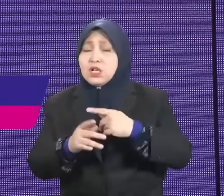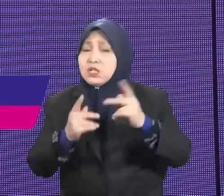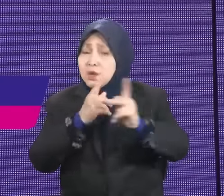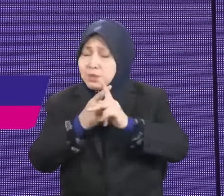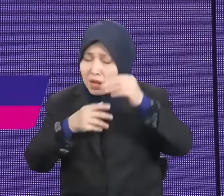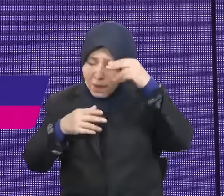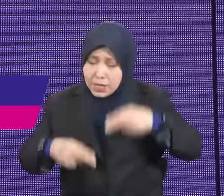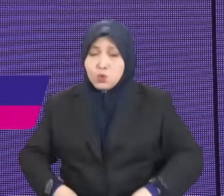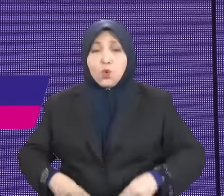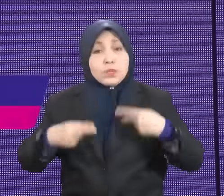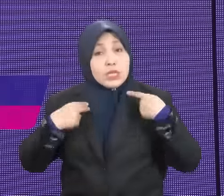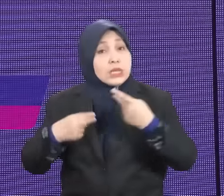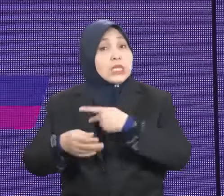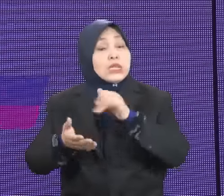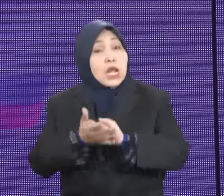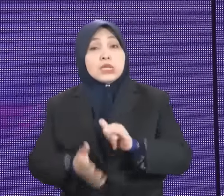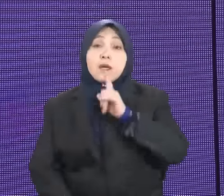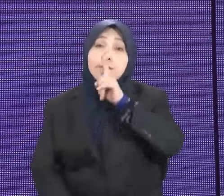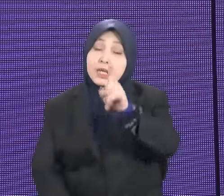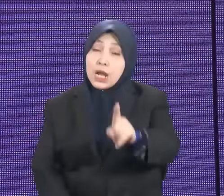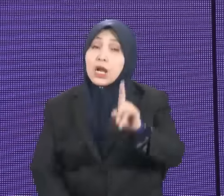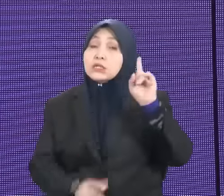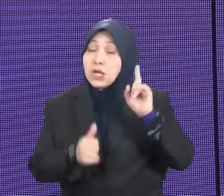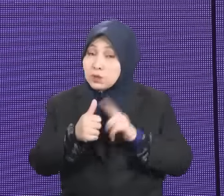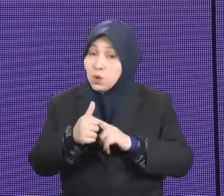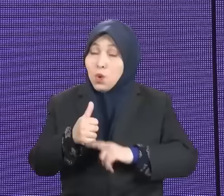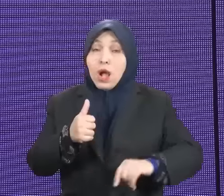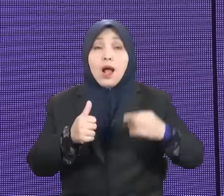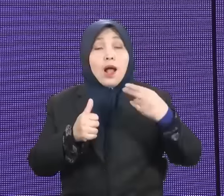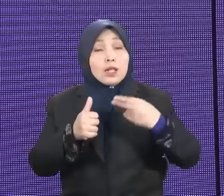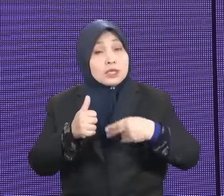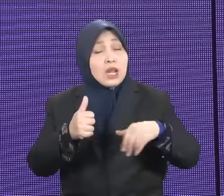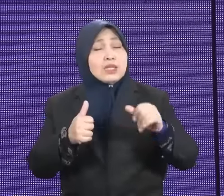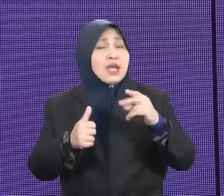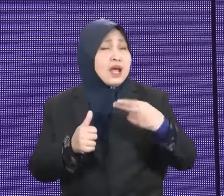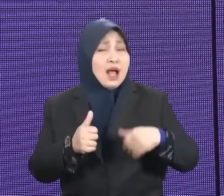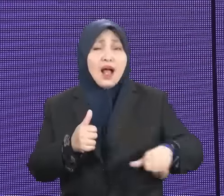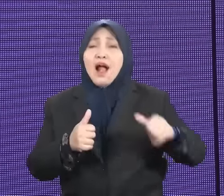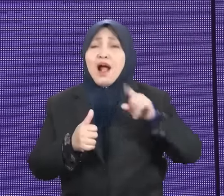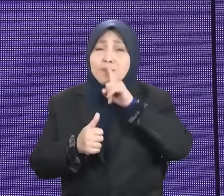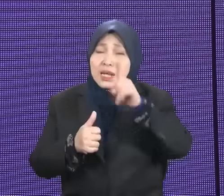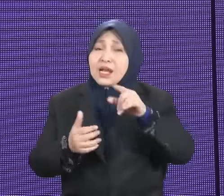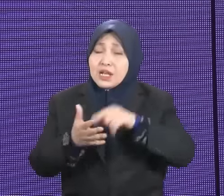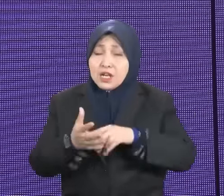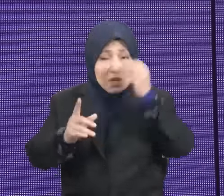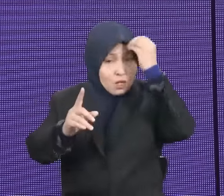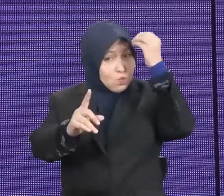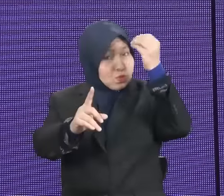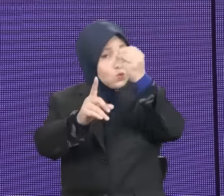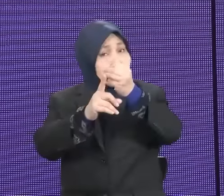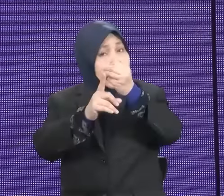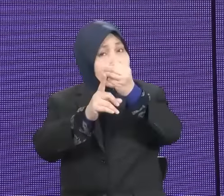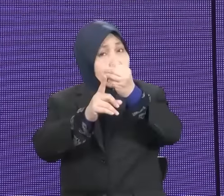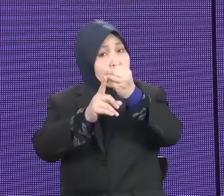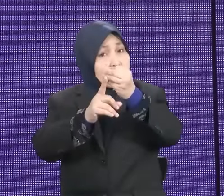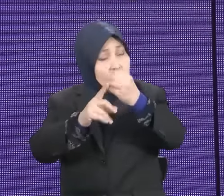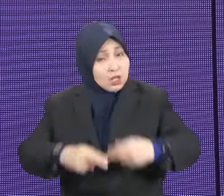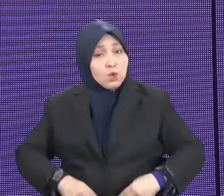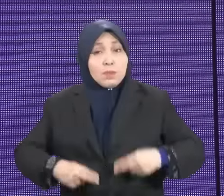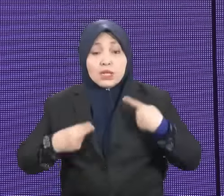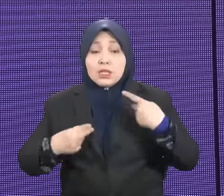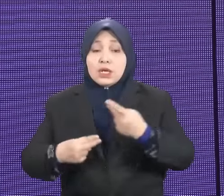kehidupan kita bahwa kebenaran satu maksud al-haq tetapi al-haq ini juga adalah tujuan ya tujuan kehidupan kita